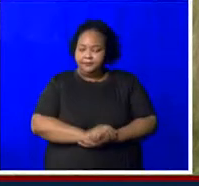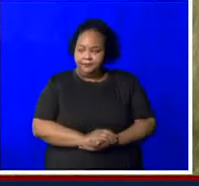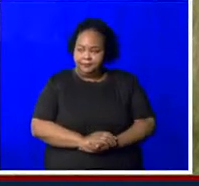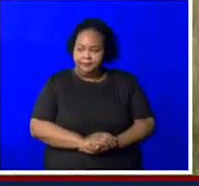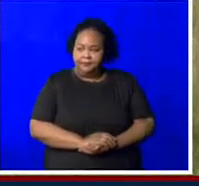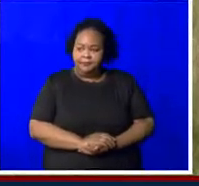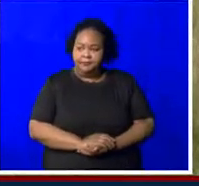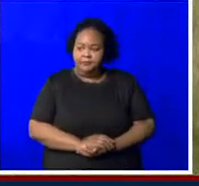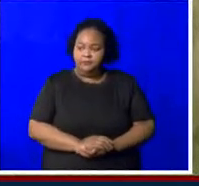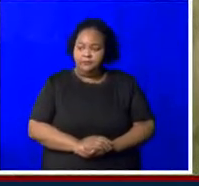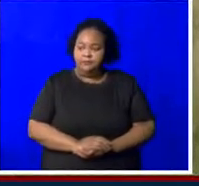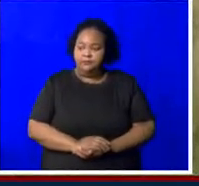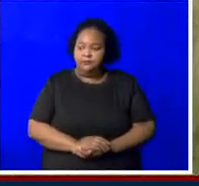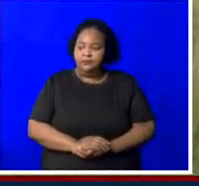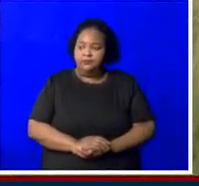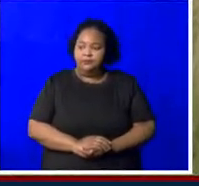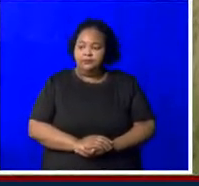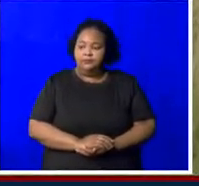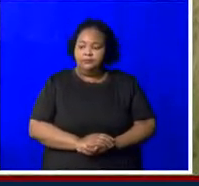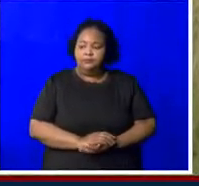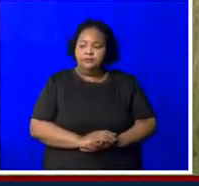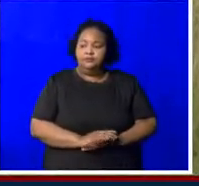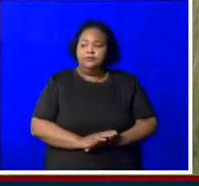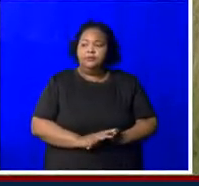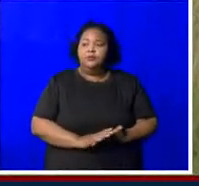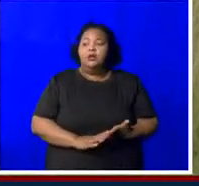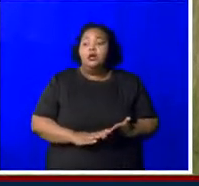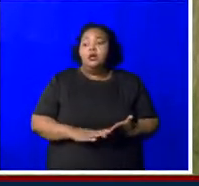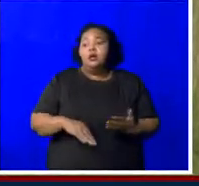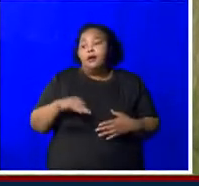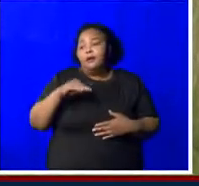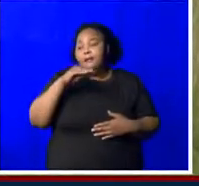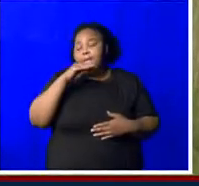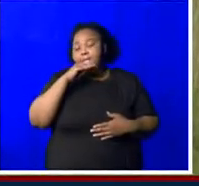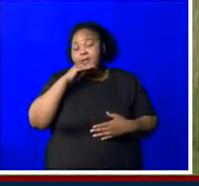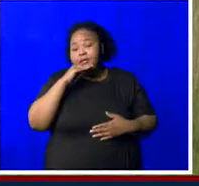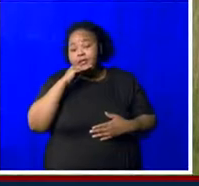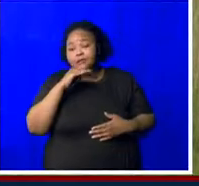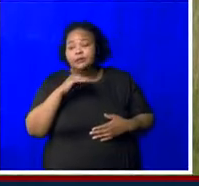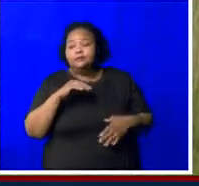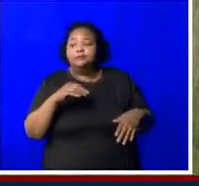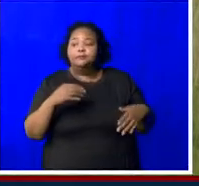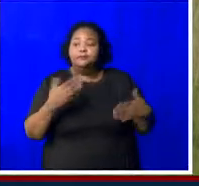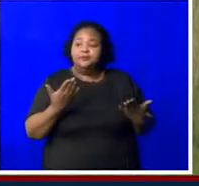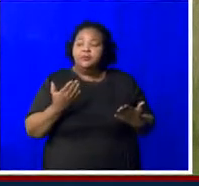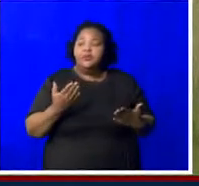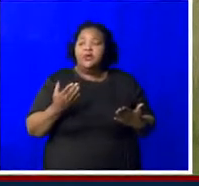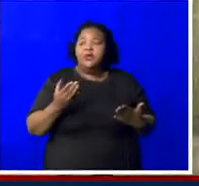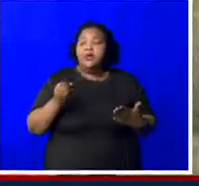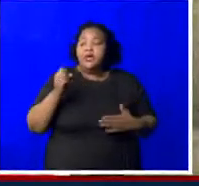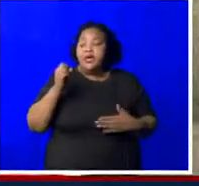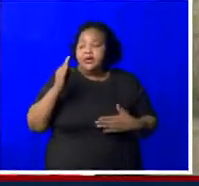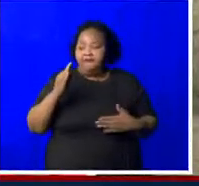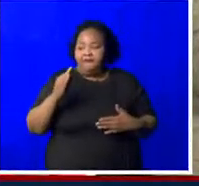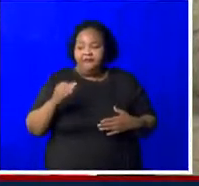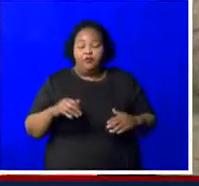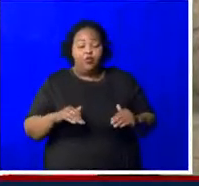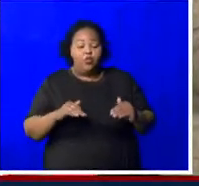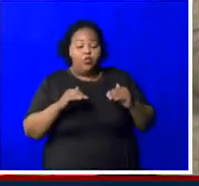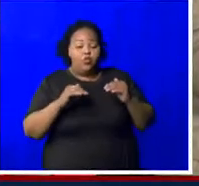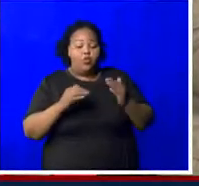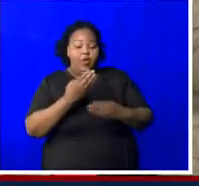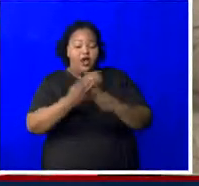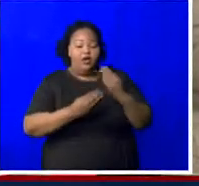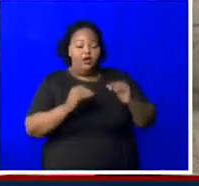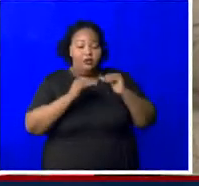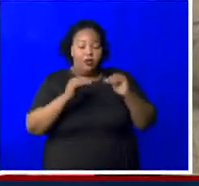ungalingani kahle nala kutemnotho lokho ke kuyawuba umsindo kuyibange gender based violence ekhaya